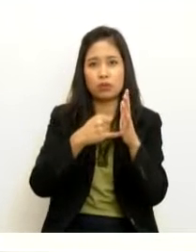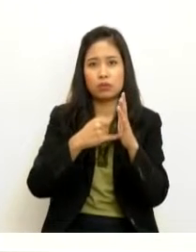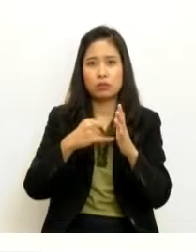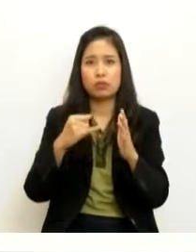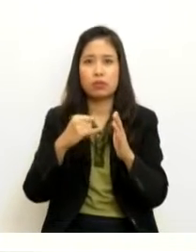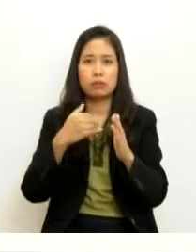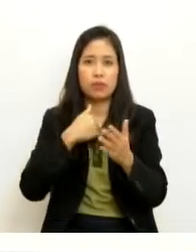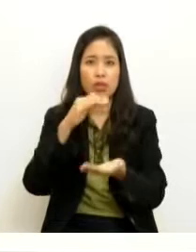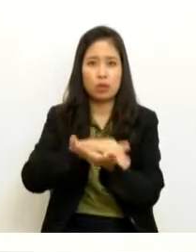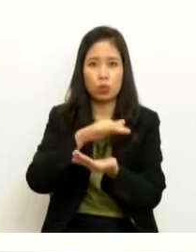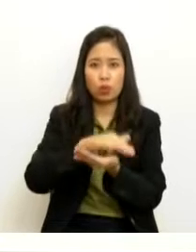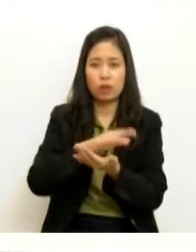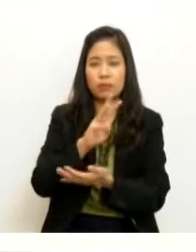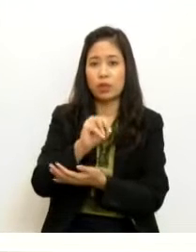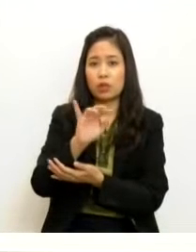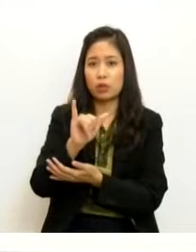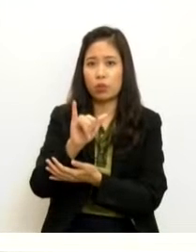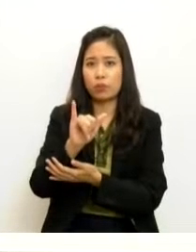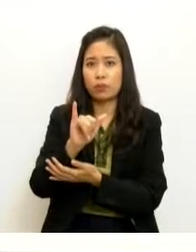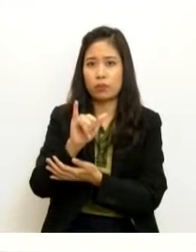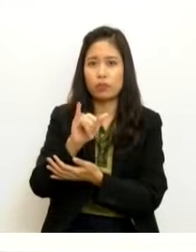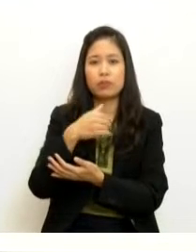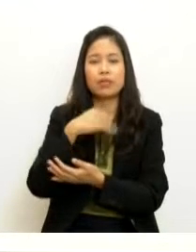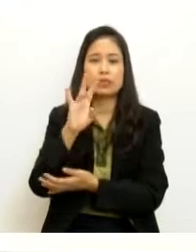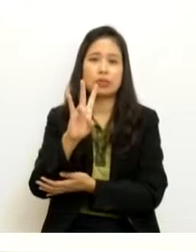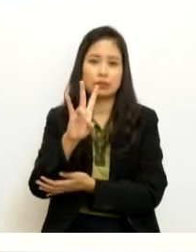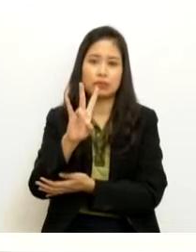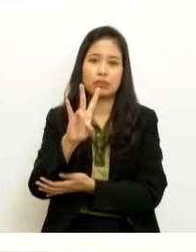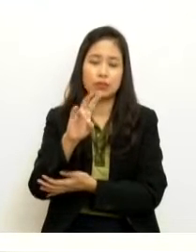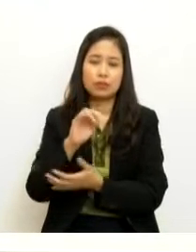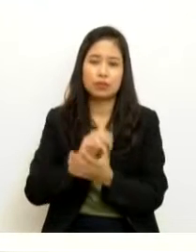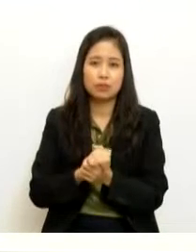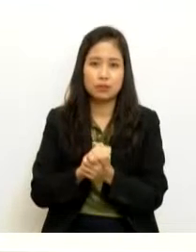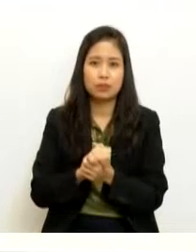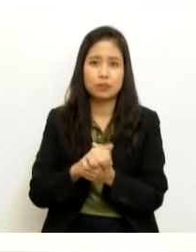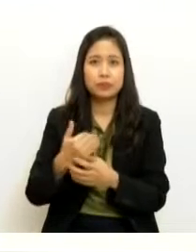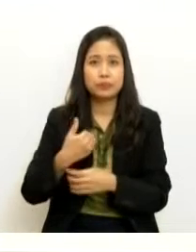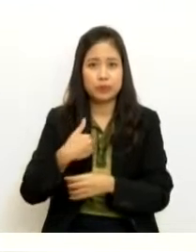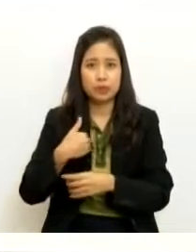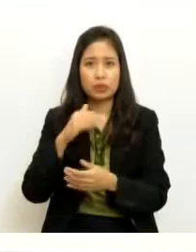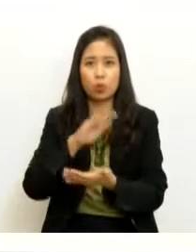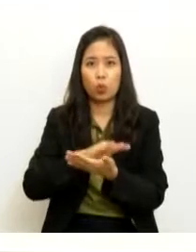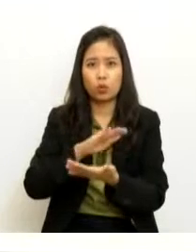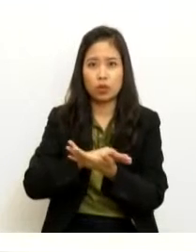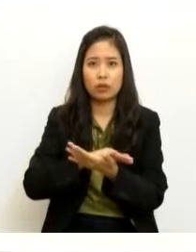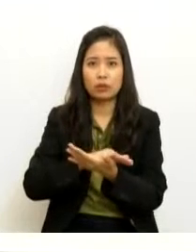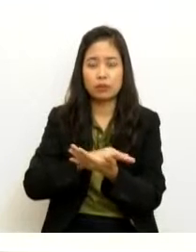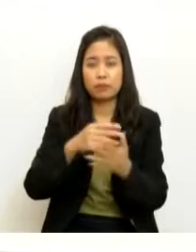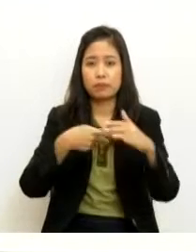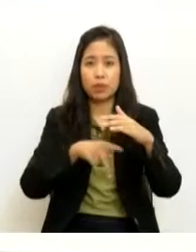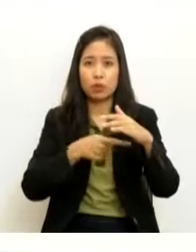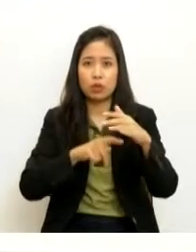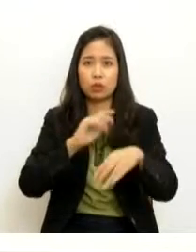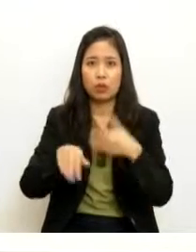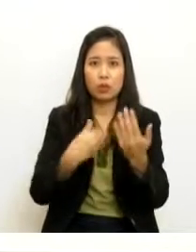โรงเรียนมัธยมอยู่เพียง7โรงแล้วก็มีโรงเรียนประถมอยู่ทั้งหม